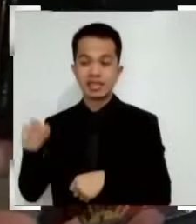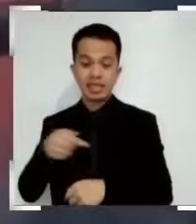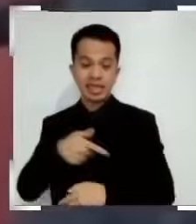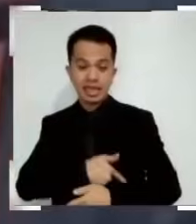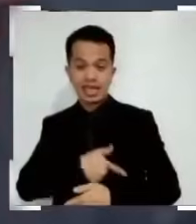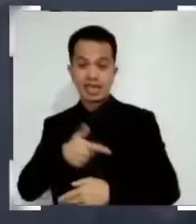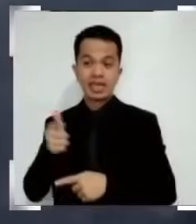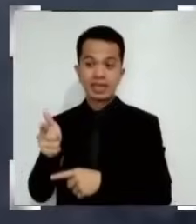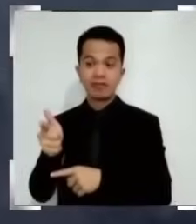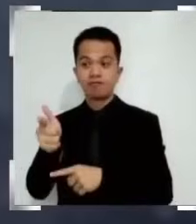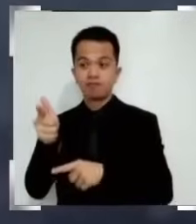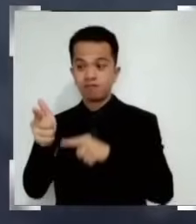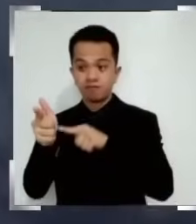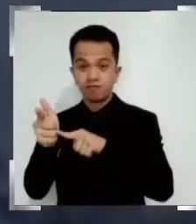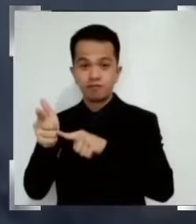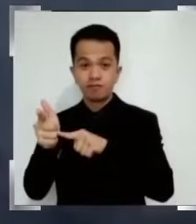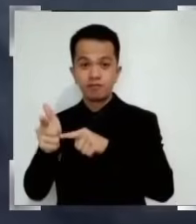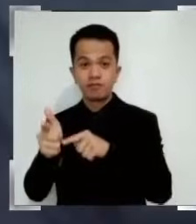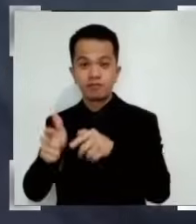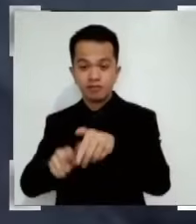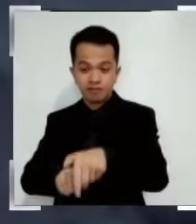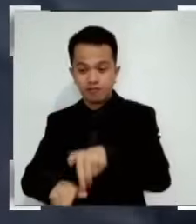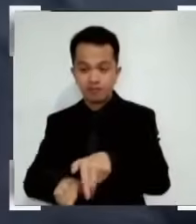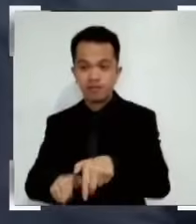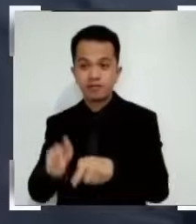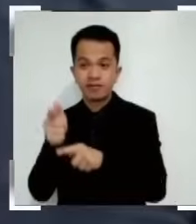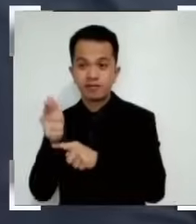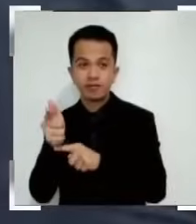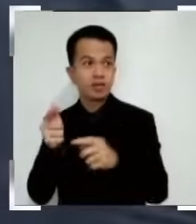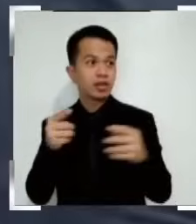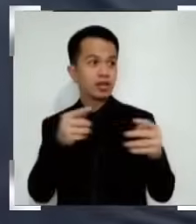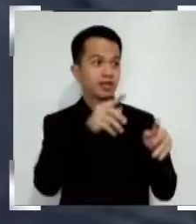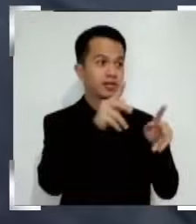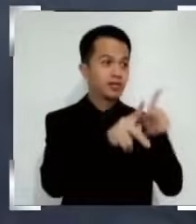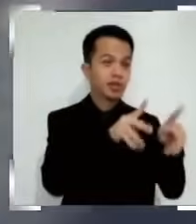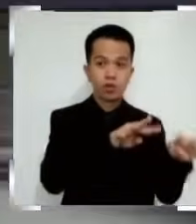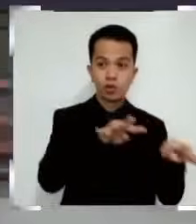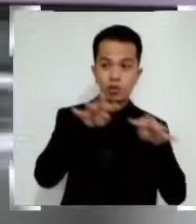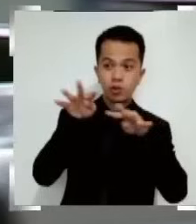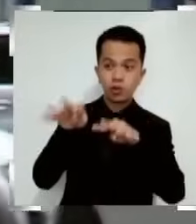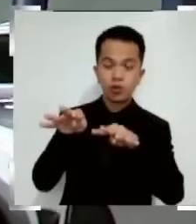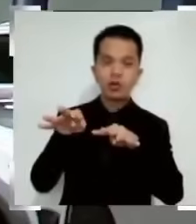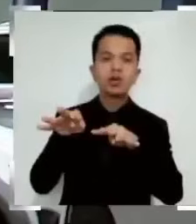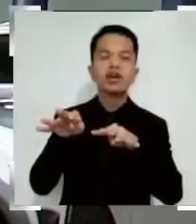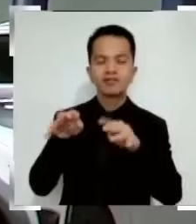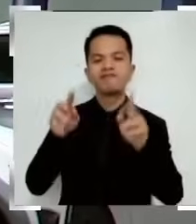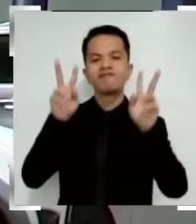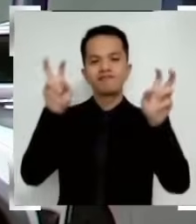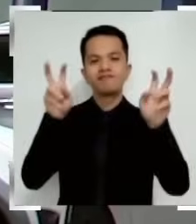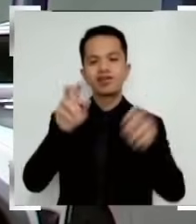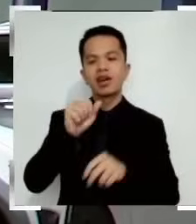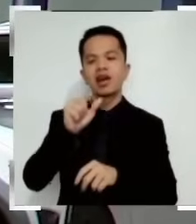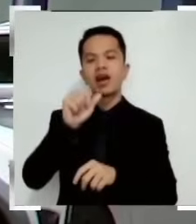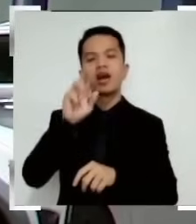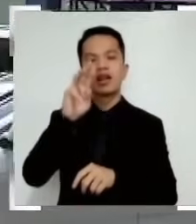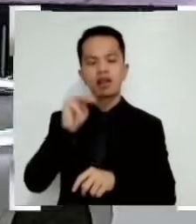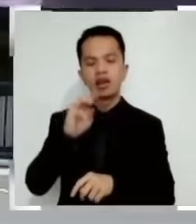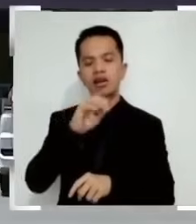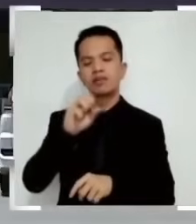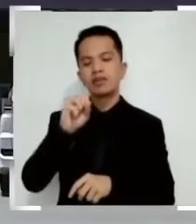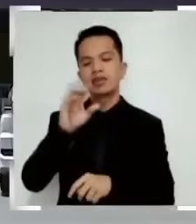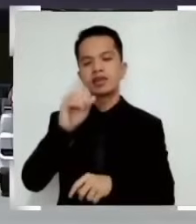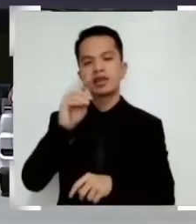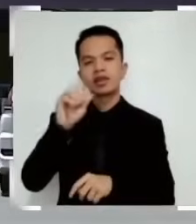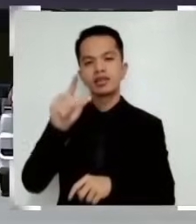tao na nakikita ng maraming tao na nasa Quezon Avenue, ay alarm and scandal. Sinuspende naman ng Land Transportation Office